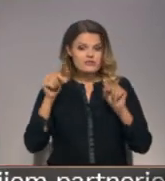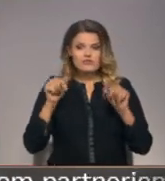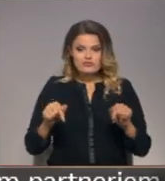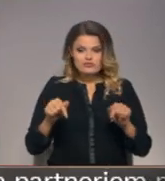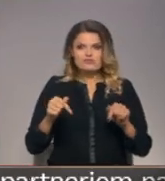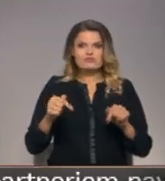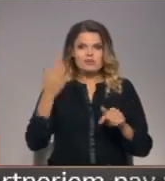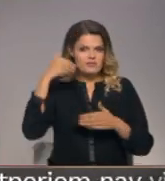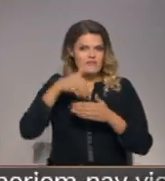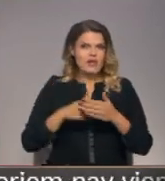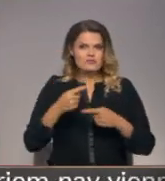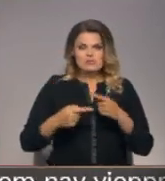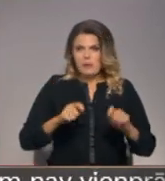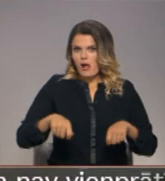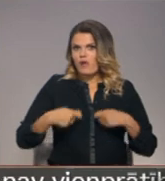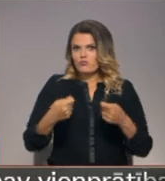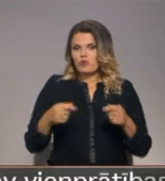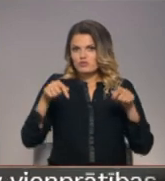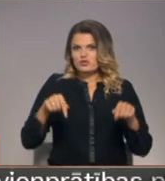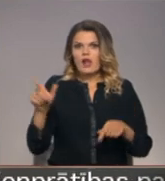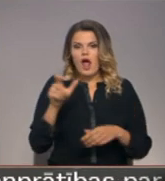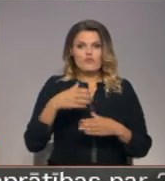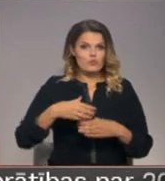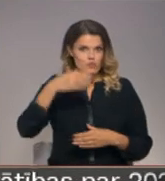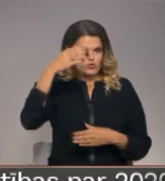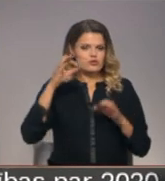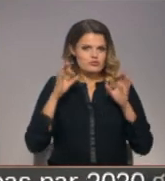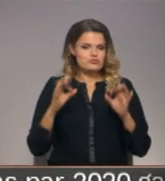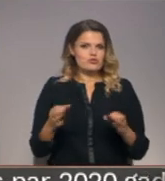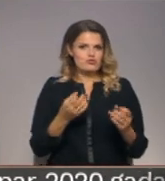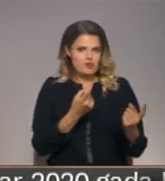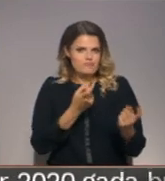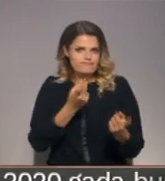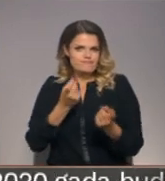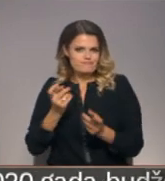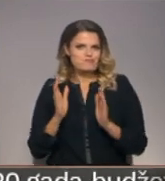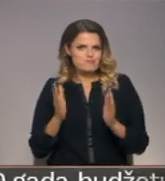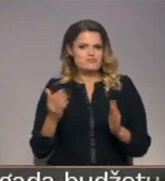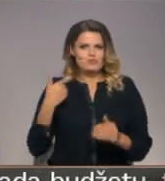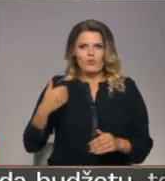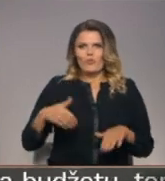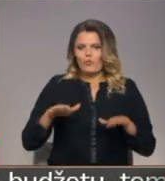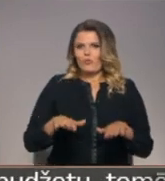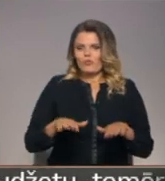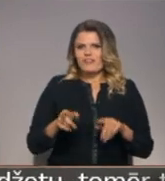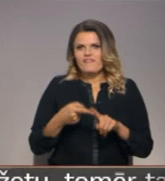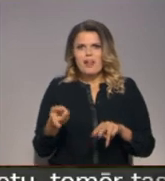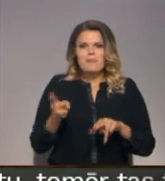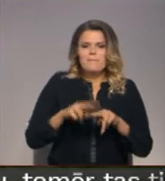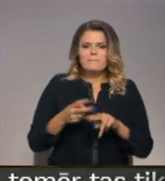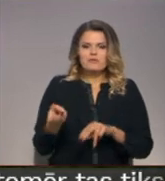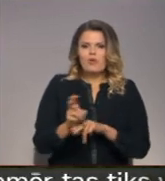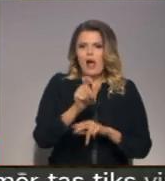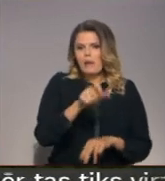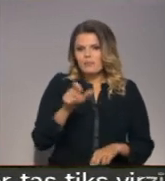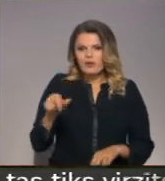industriālais mantojums, kas ir šeit adatu tornī, tas noteikti piesaistīs Kuldīgai vēl papildus apmeklētājs